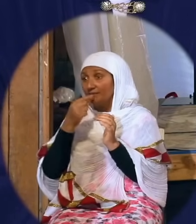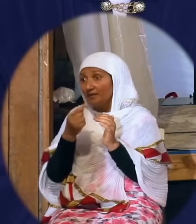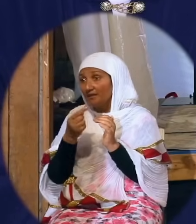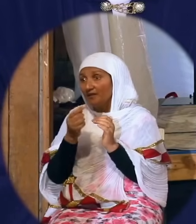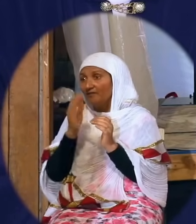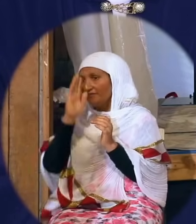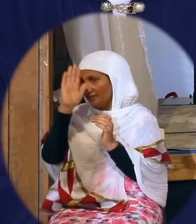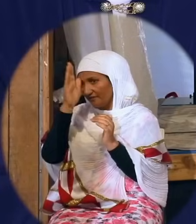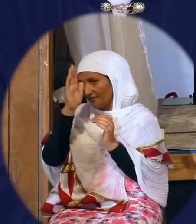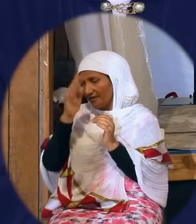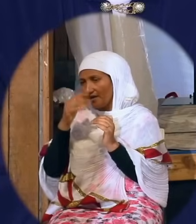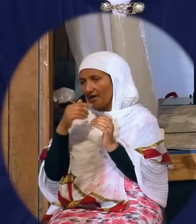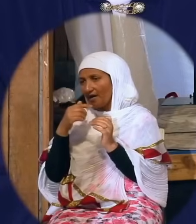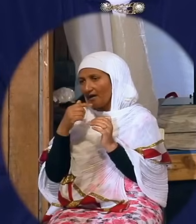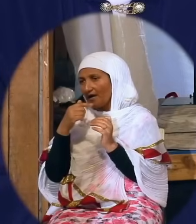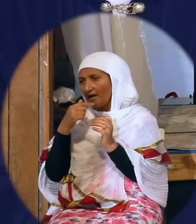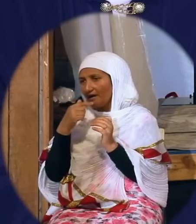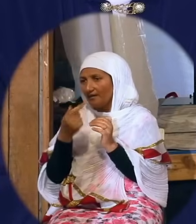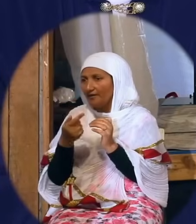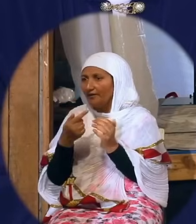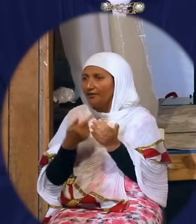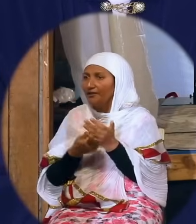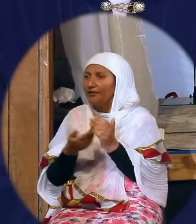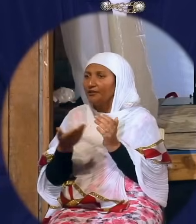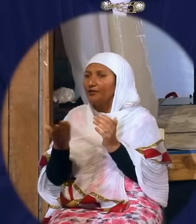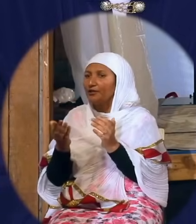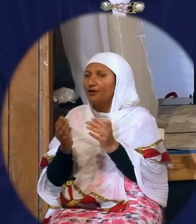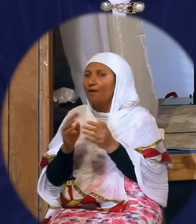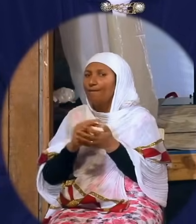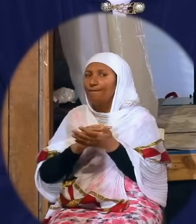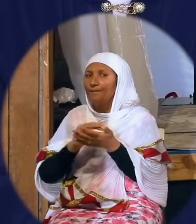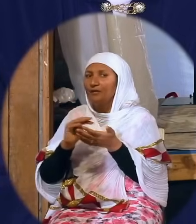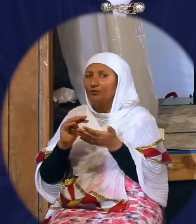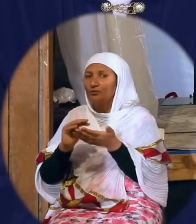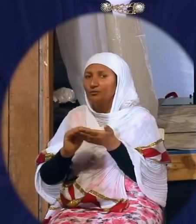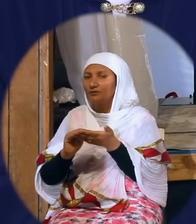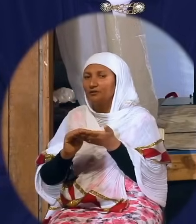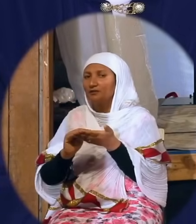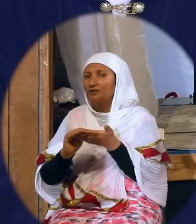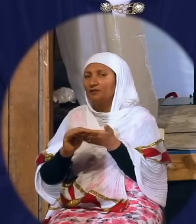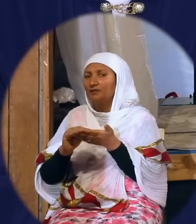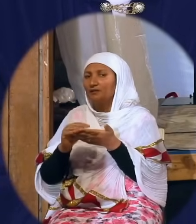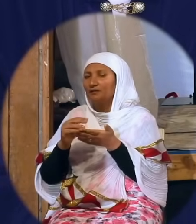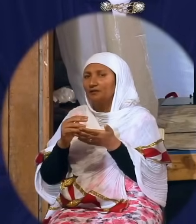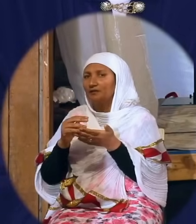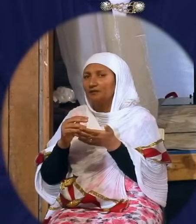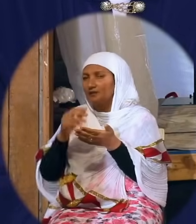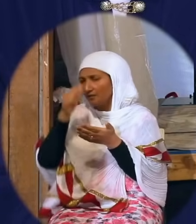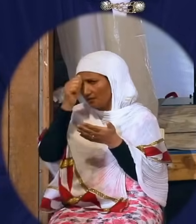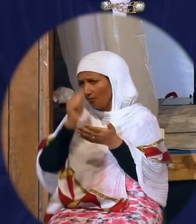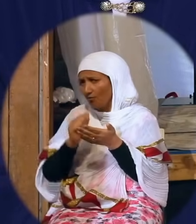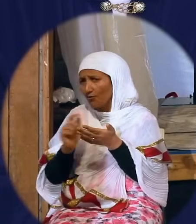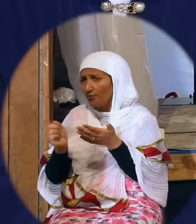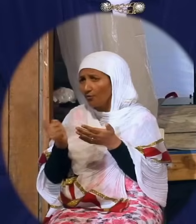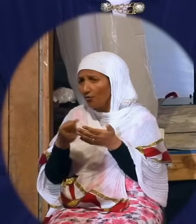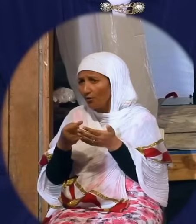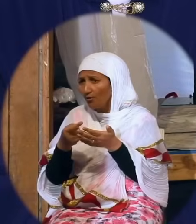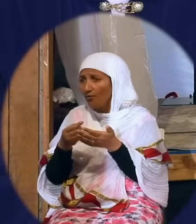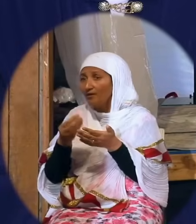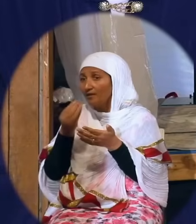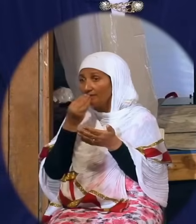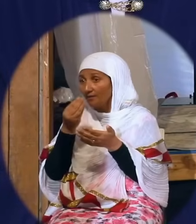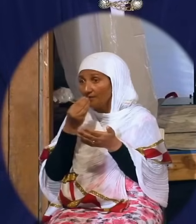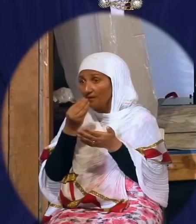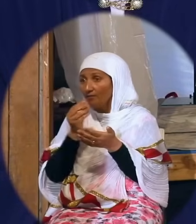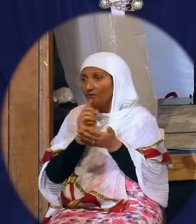ፍልስፍና አለ እና ይሄንን የነገረ መለኮት ሊቃውንት ሁሉ ይራቀቁበታል ያምሩበታል ትክክል ነው ሰው የሚሆነው የተመገበው ነው ምን